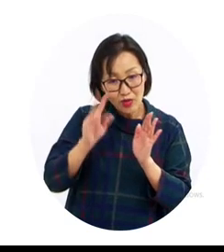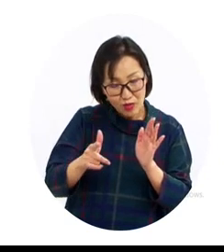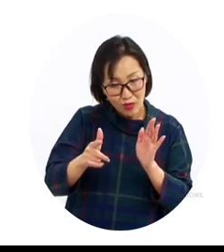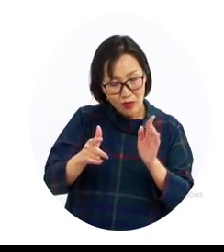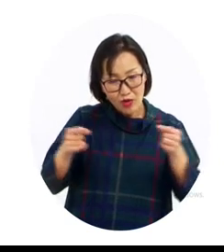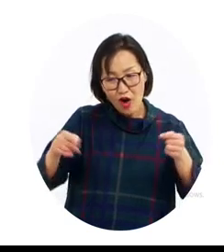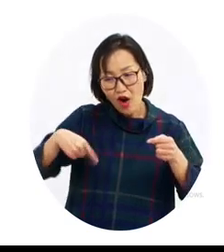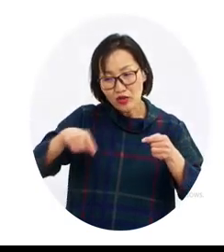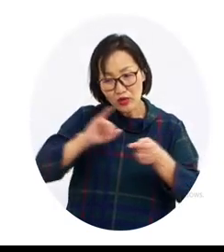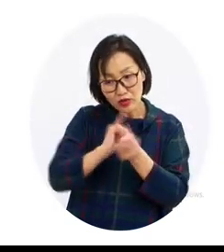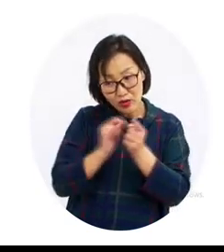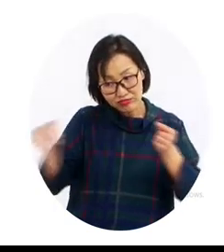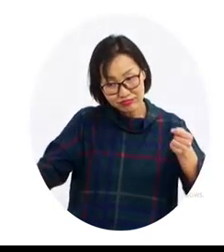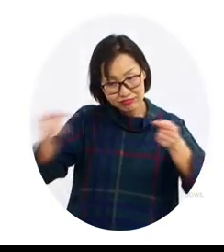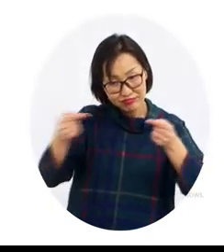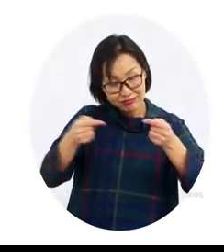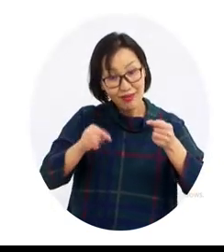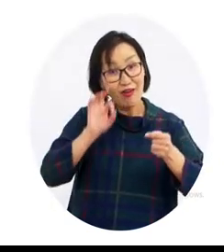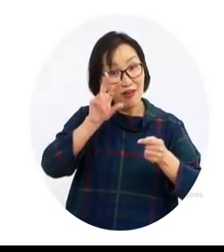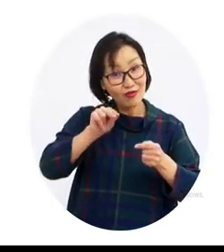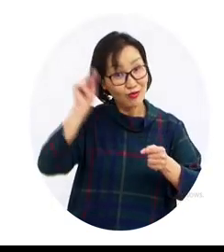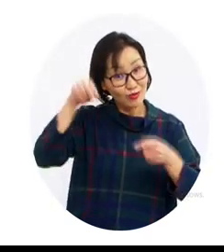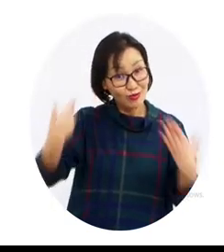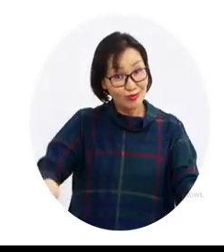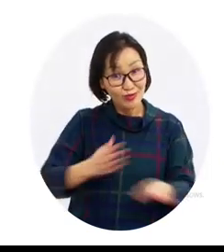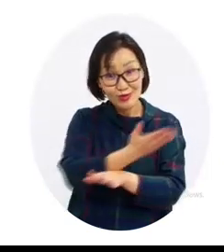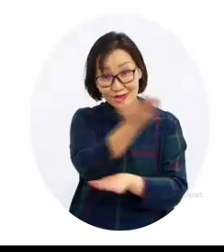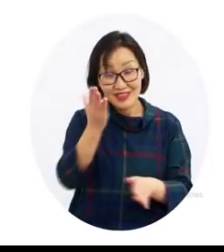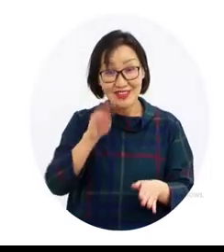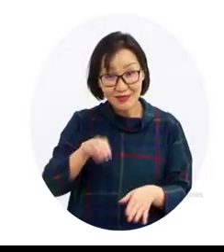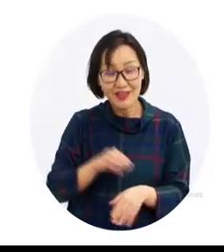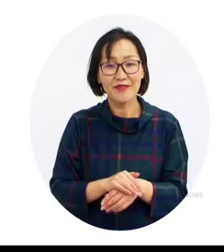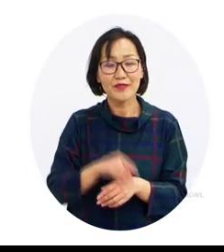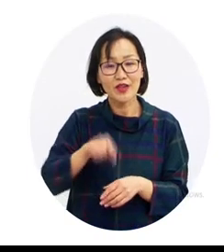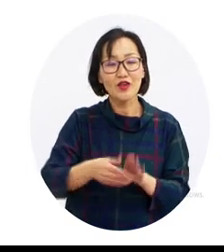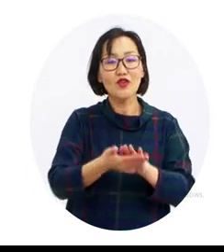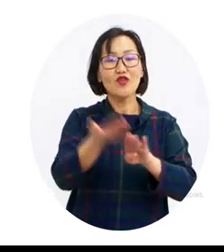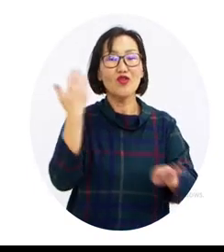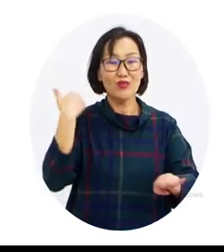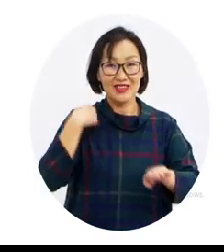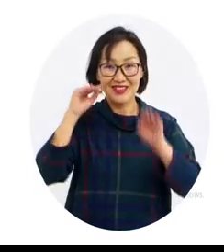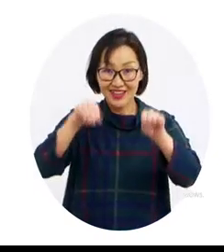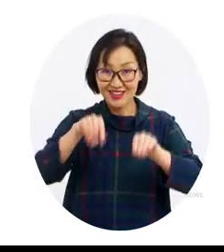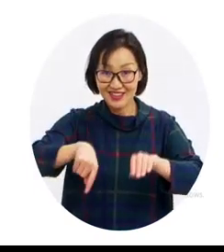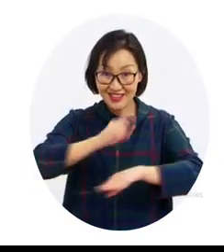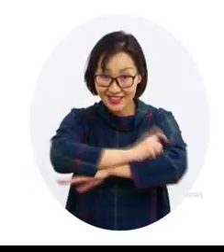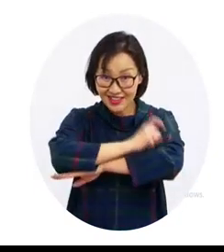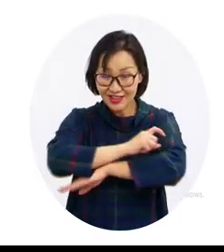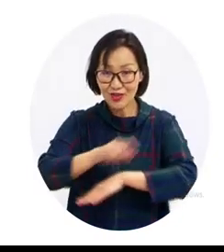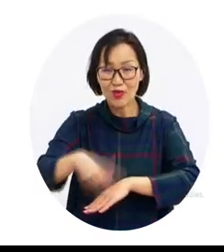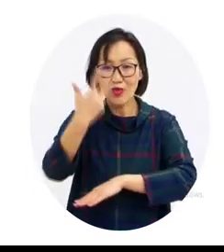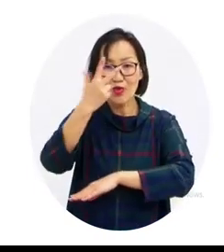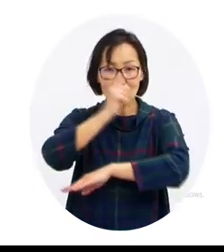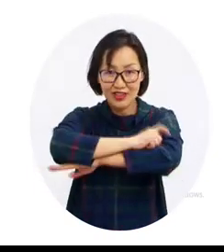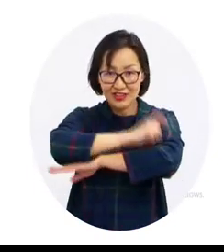эсрэгэлцэх ойролцоо утгаар нь бид олж сурлаа, тийм ээ. За ингээд дараагийн хичээл дээр багш нь өмнө заасан 3